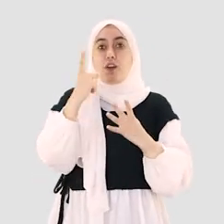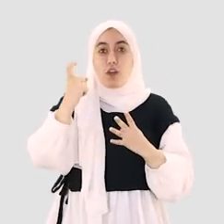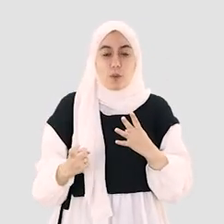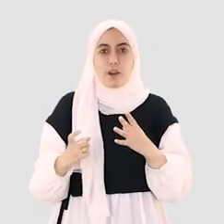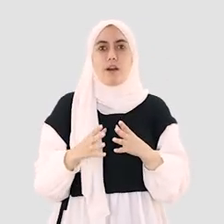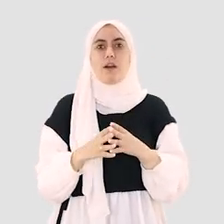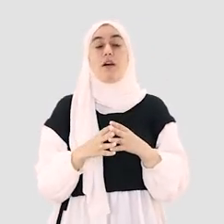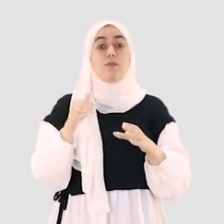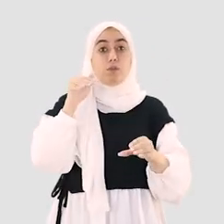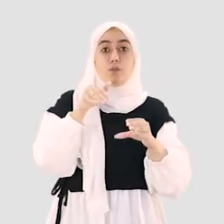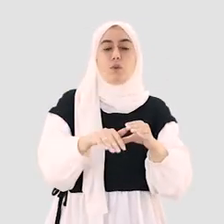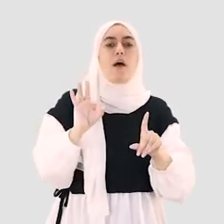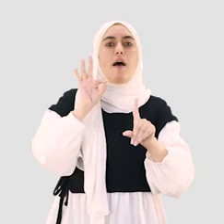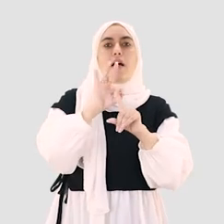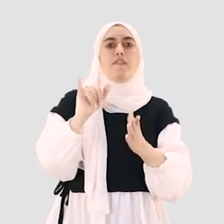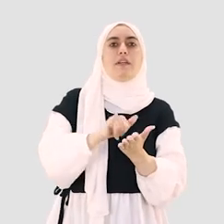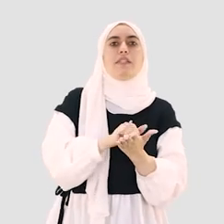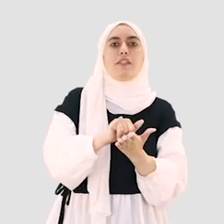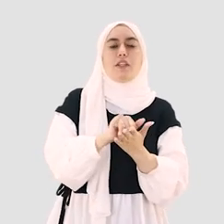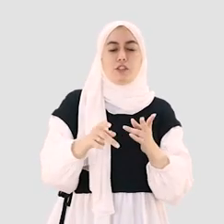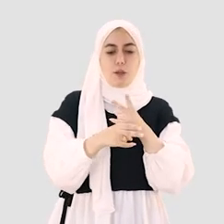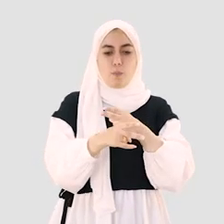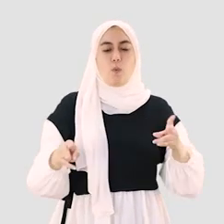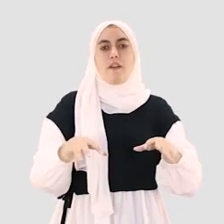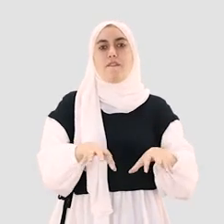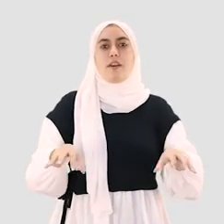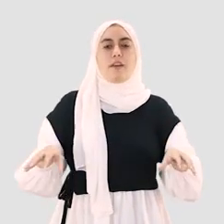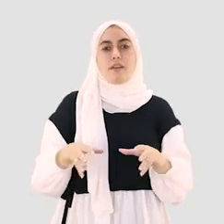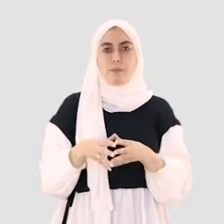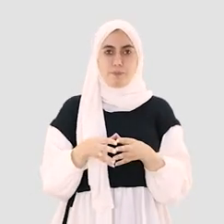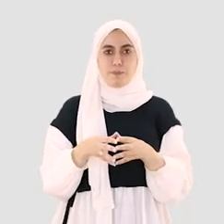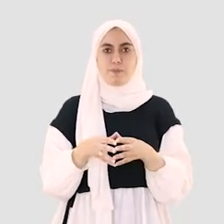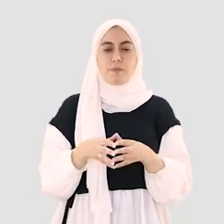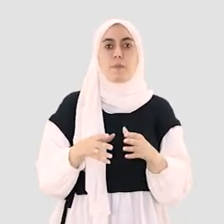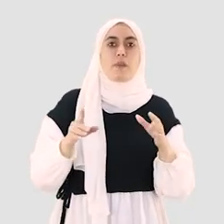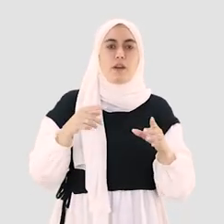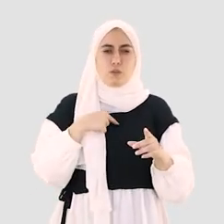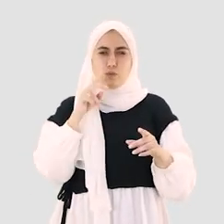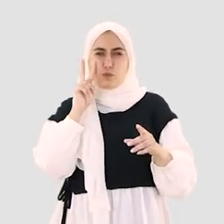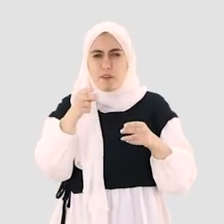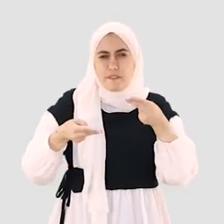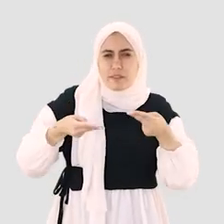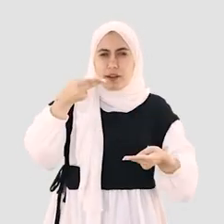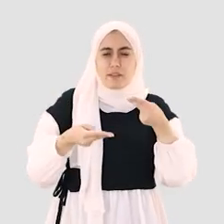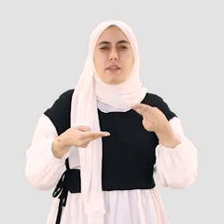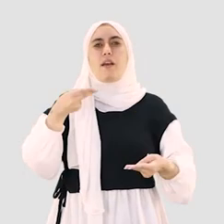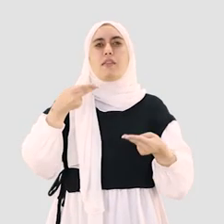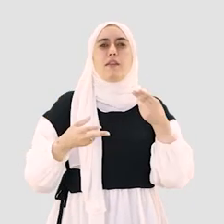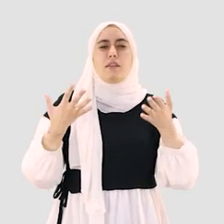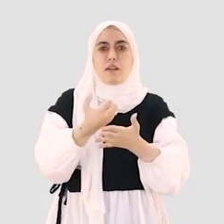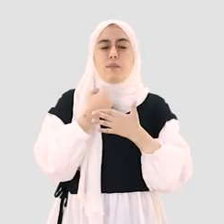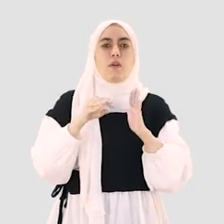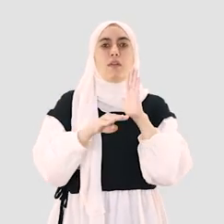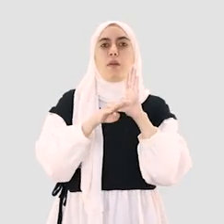للاشخاص ذوي الاعاقه ويتضمن الاهداف الاستراتيجيه الفرعيه التاليه تحديد